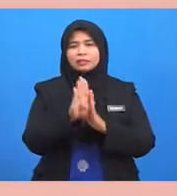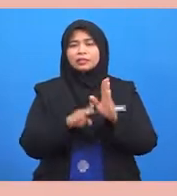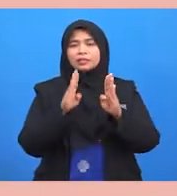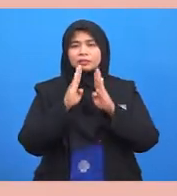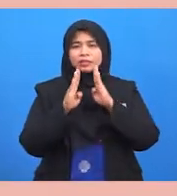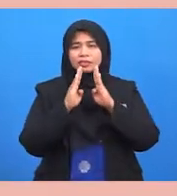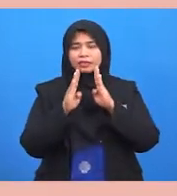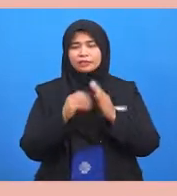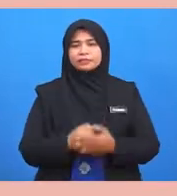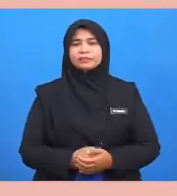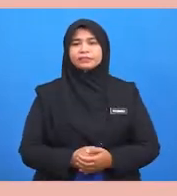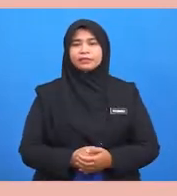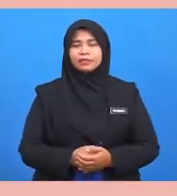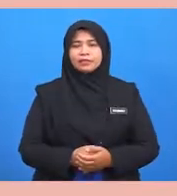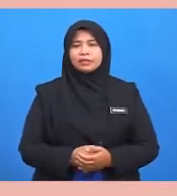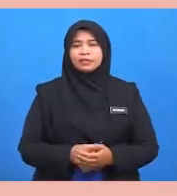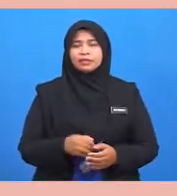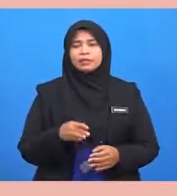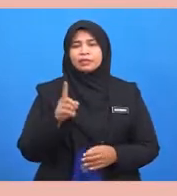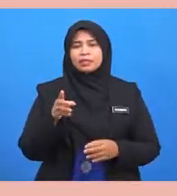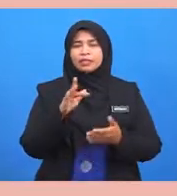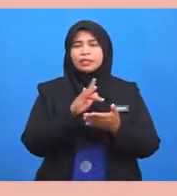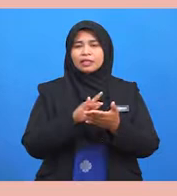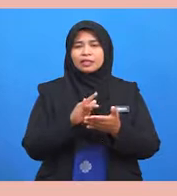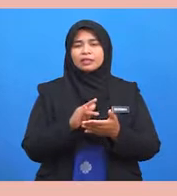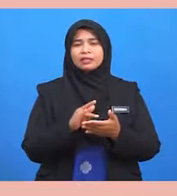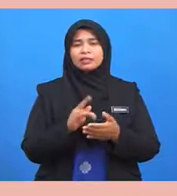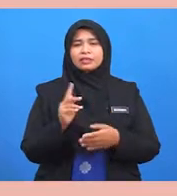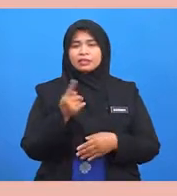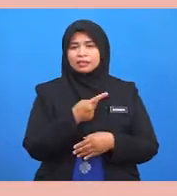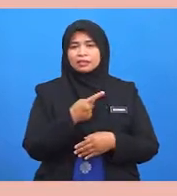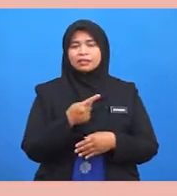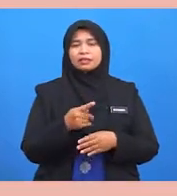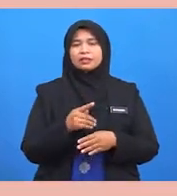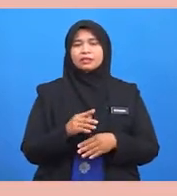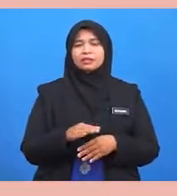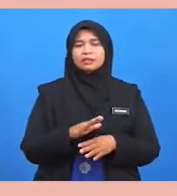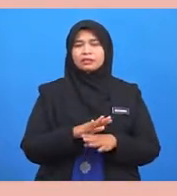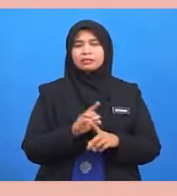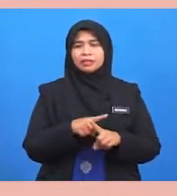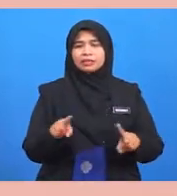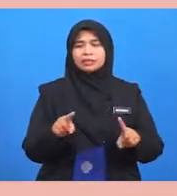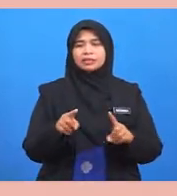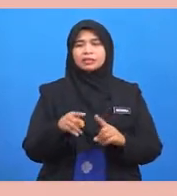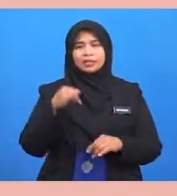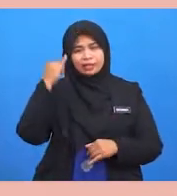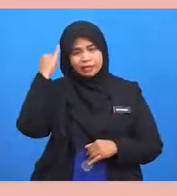berbicara. Meskipun kadangkala kita berbeza pendapat.